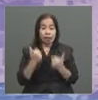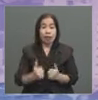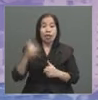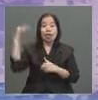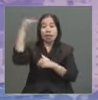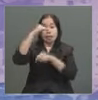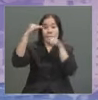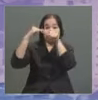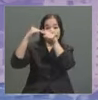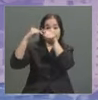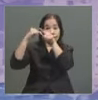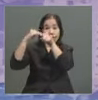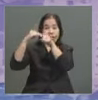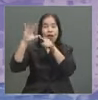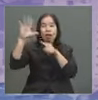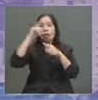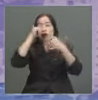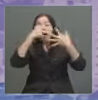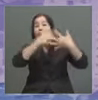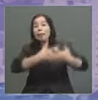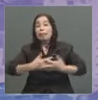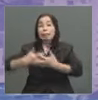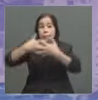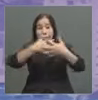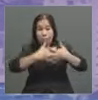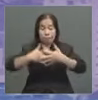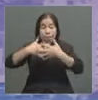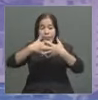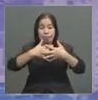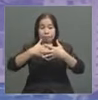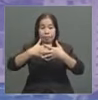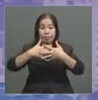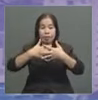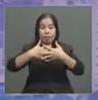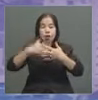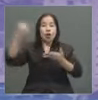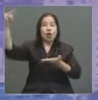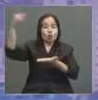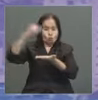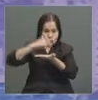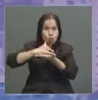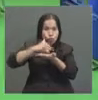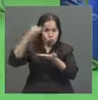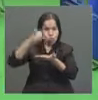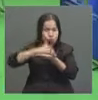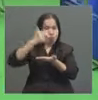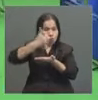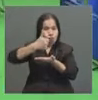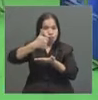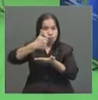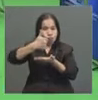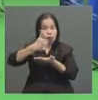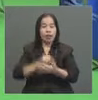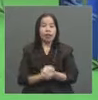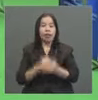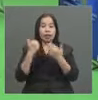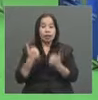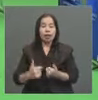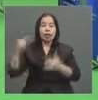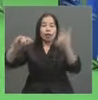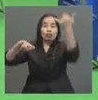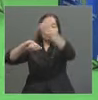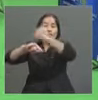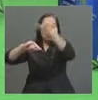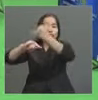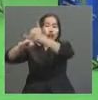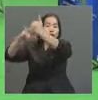าณิชย์ที่มาจากสหรัฐยังสามารถดำเนินการเข้ามาได้อยู่ดังนั้นเนี่ยการนำเข้ามาก็จะเ